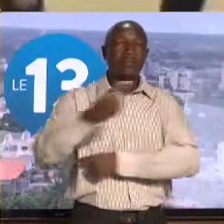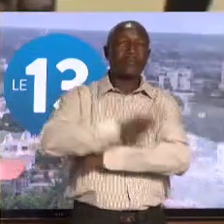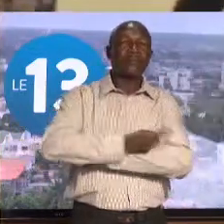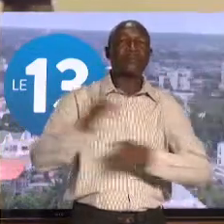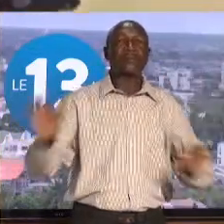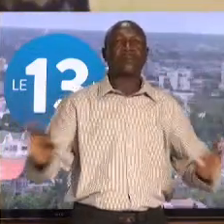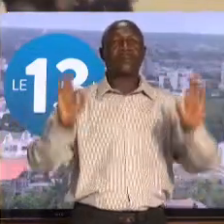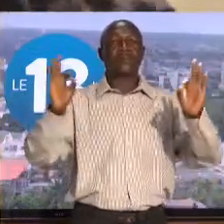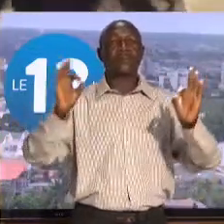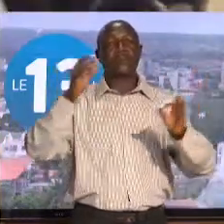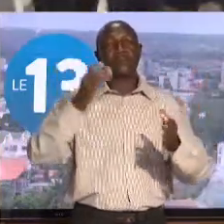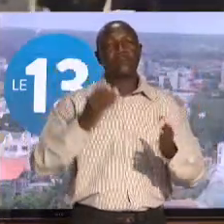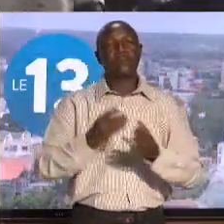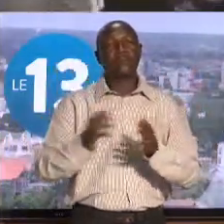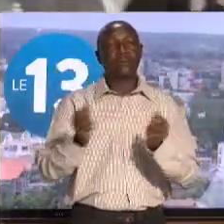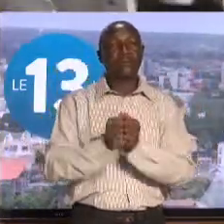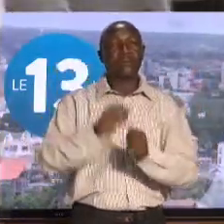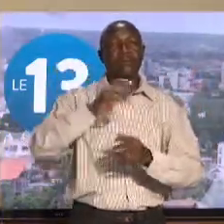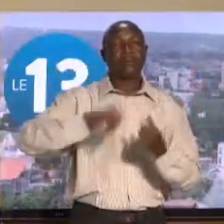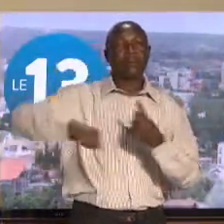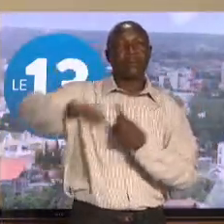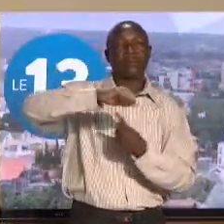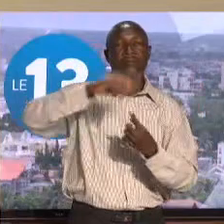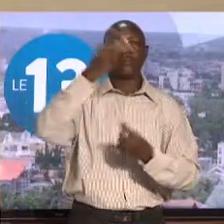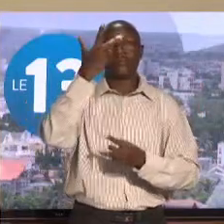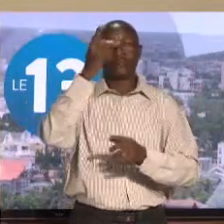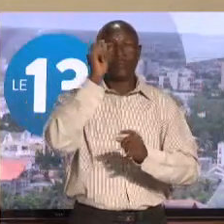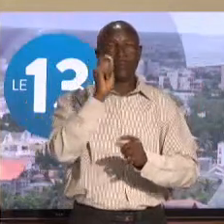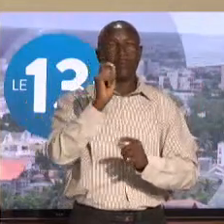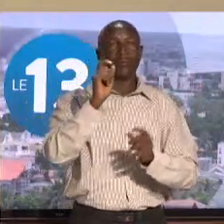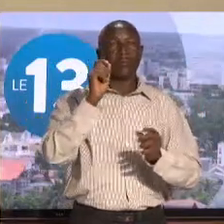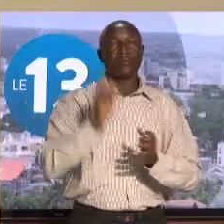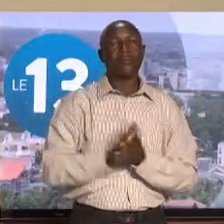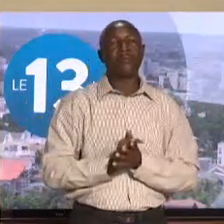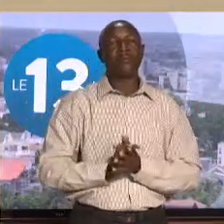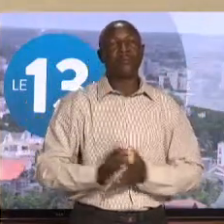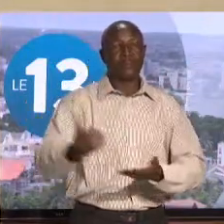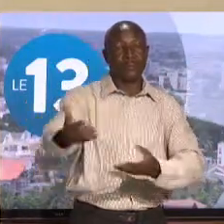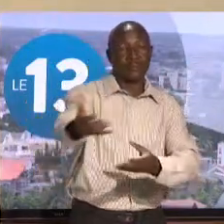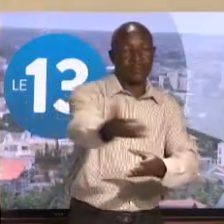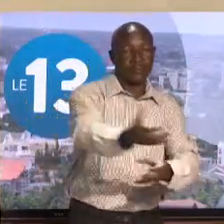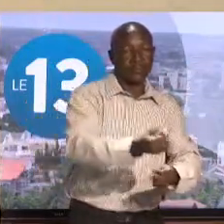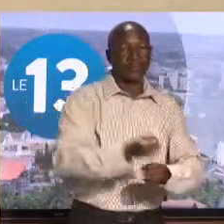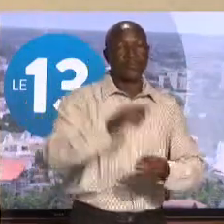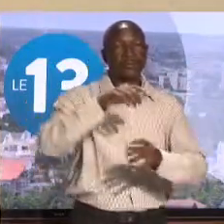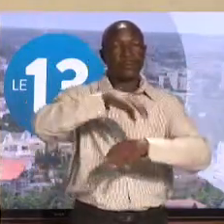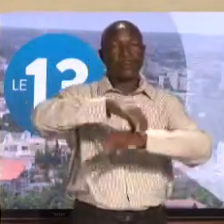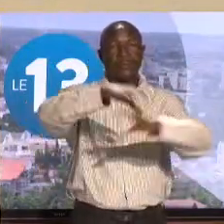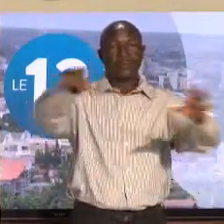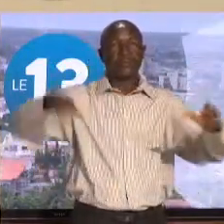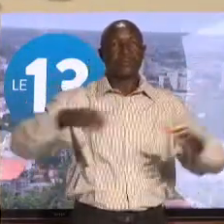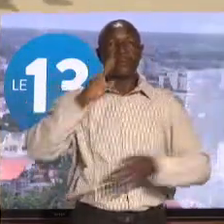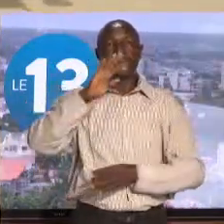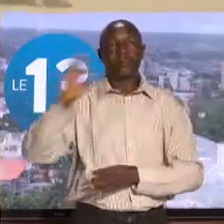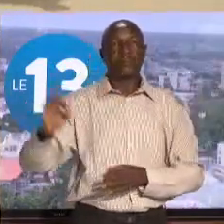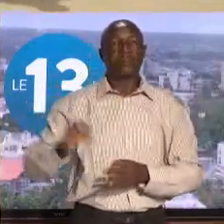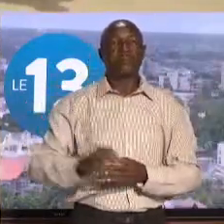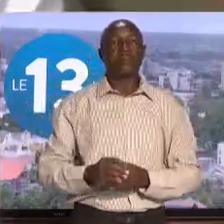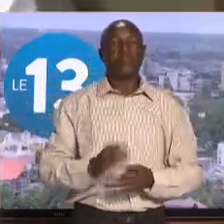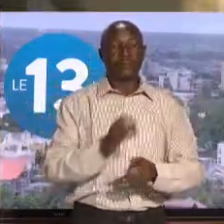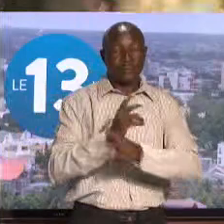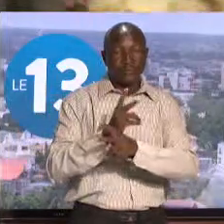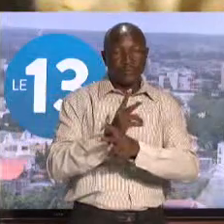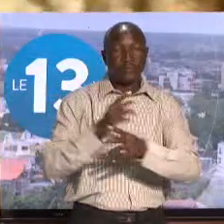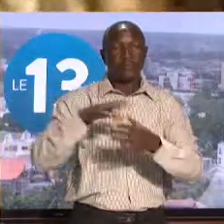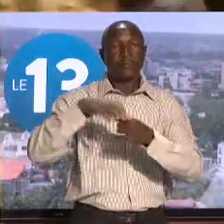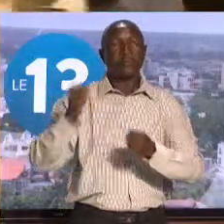comité d'organisation autour de trois points clés. La reconquête du territoire national, la garantie de la sécurité des